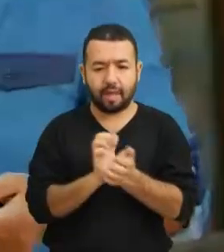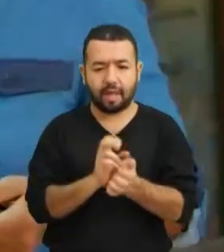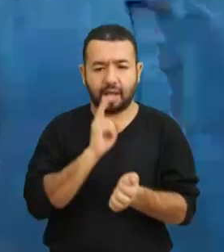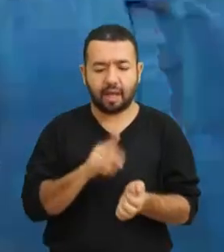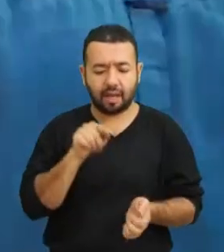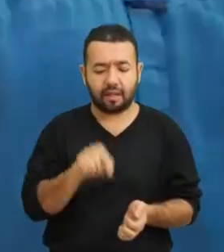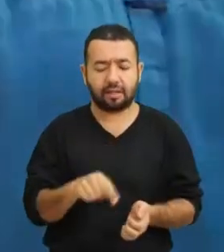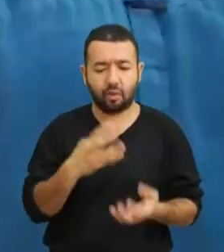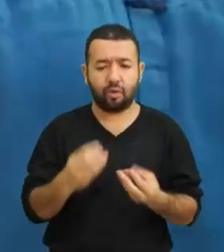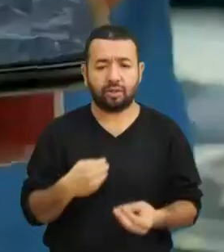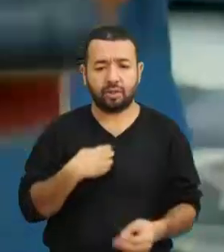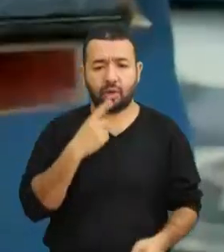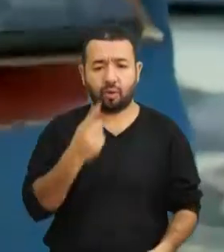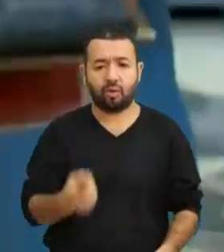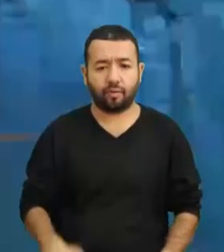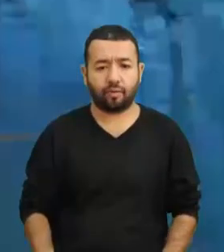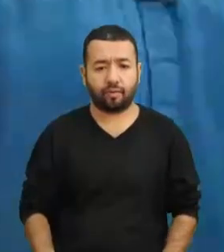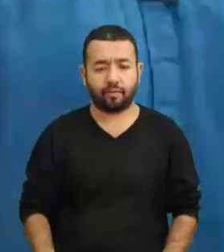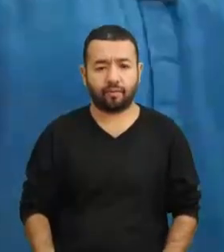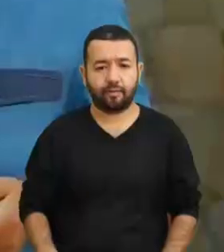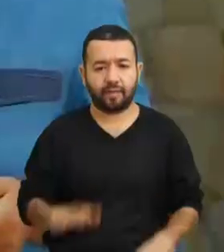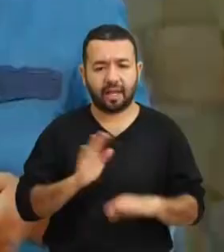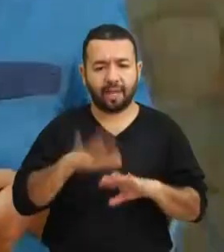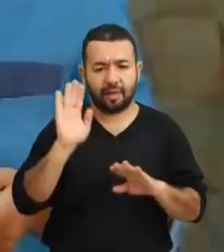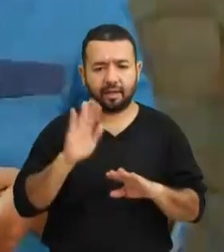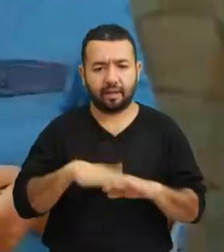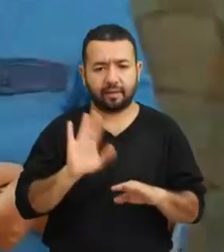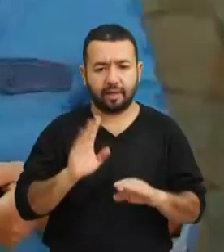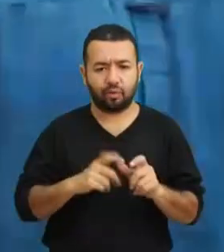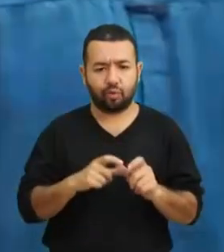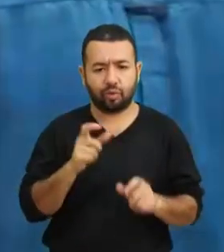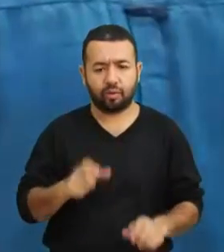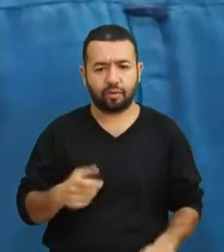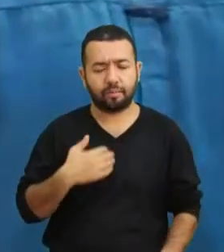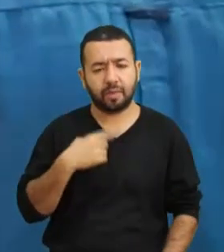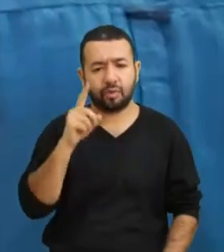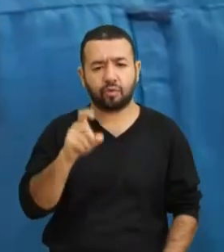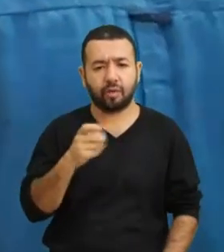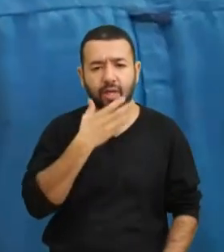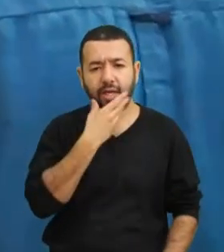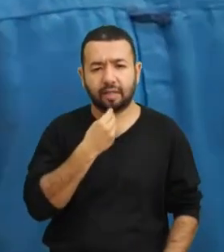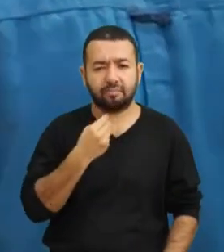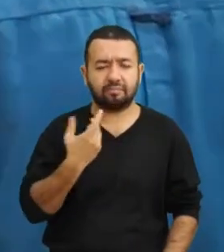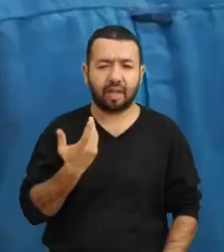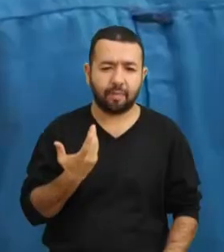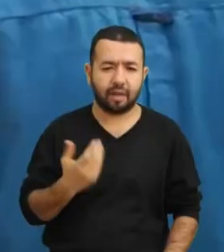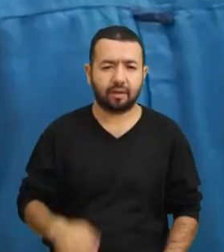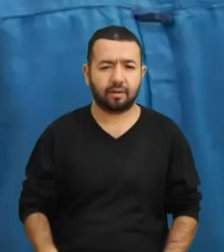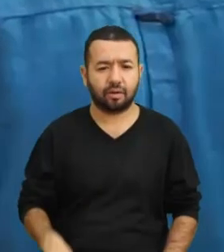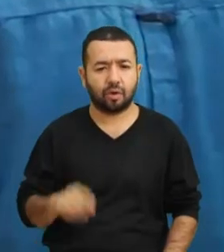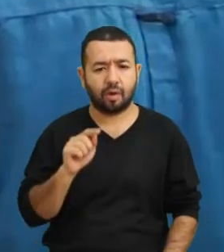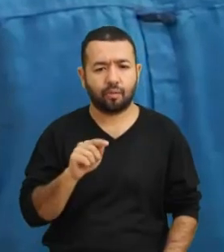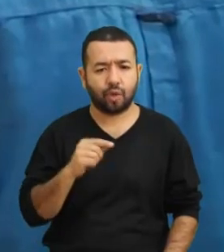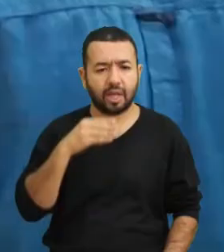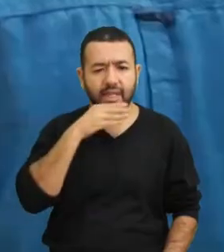hangisi olacağına. Tıt! Dokunma Şükrü. Efendim sorması müstehcen ama. Bunların